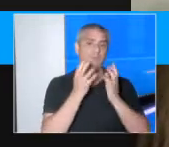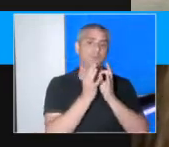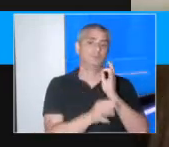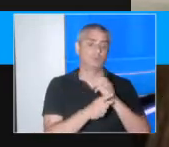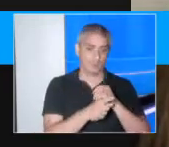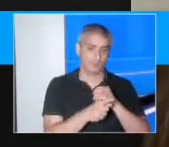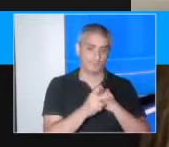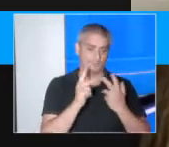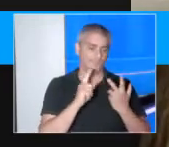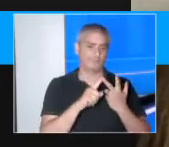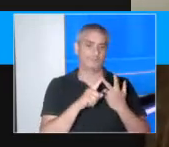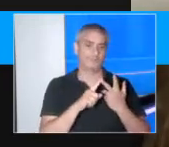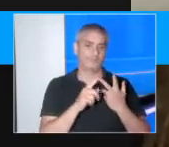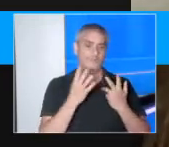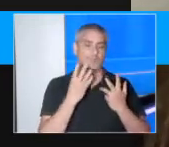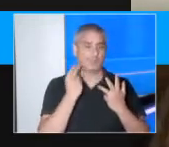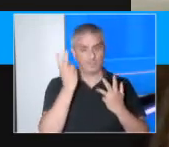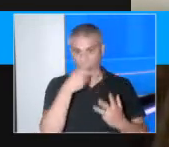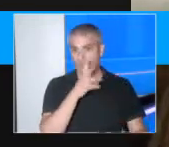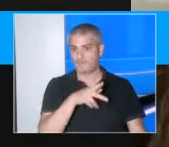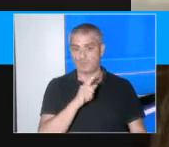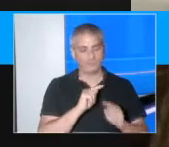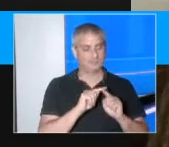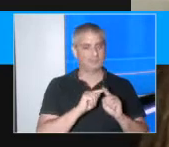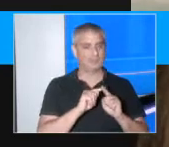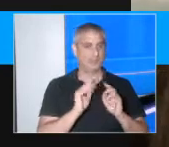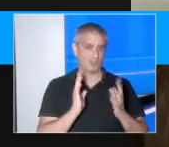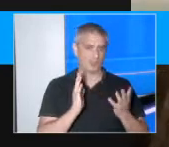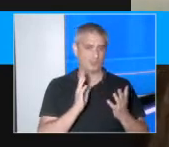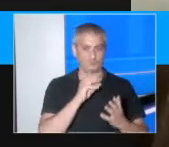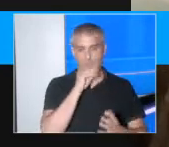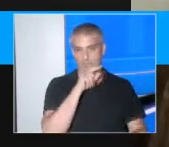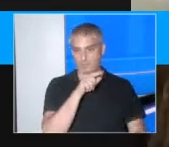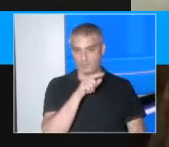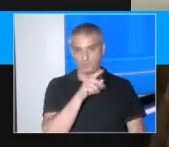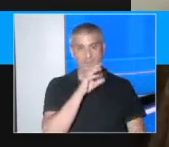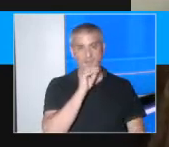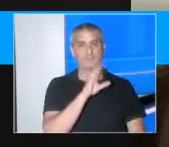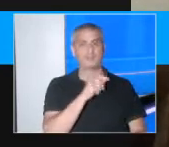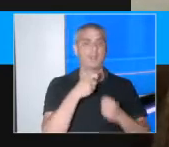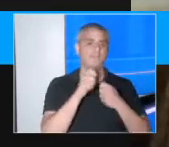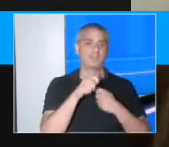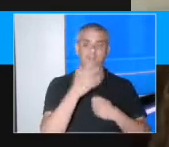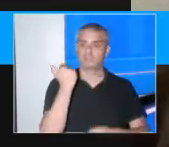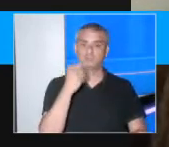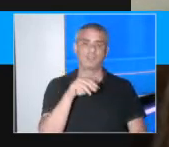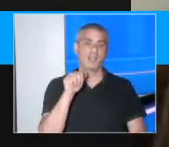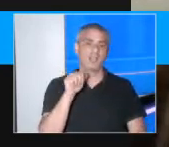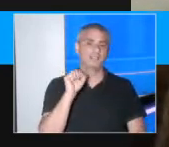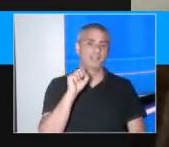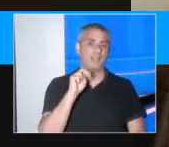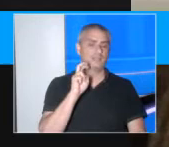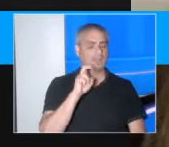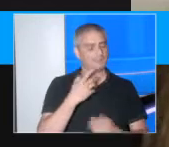מסוים, וג' בהרבה מובן, למרות הסגנון שדיברתם עליו, דיברת עליו עם חבר כנסת לשעבר אלסאנע,